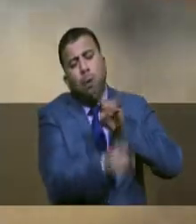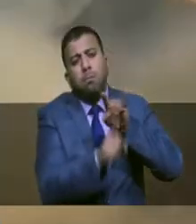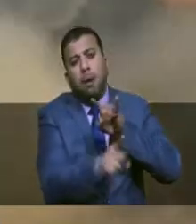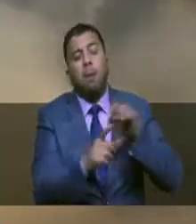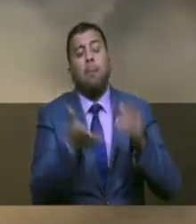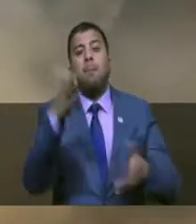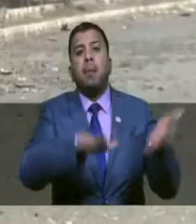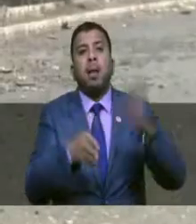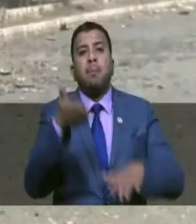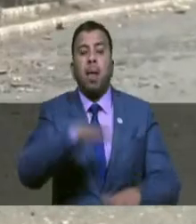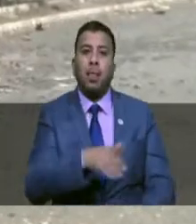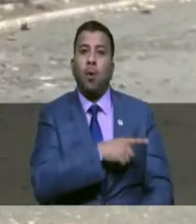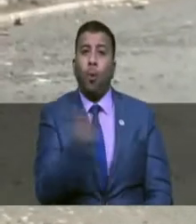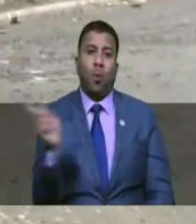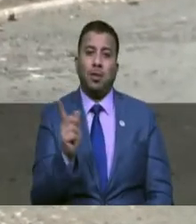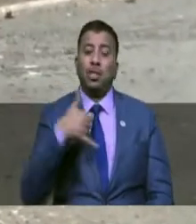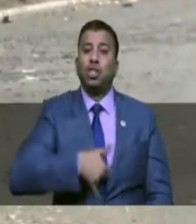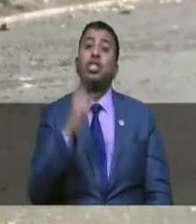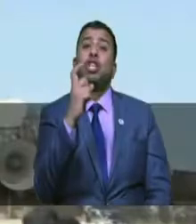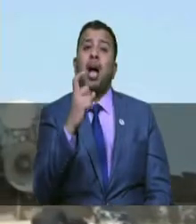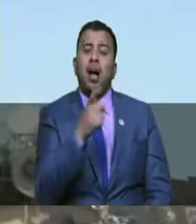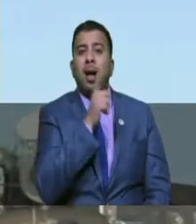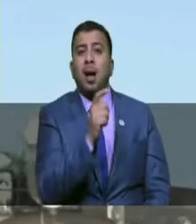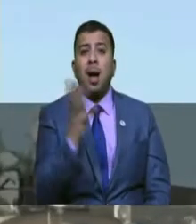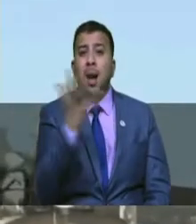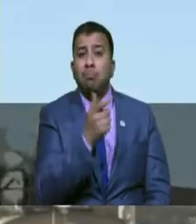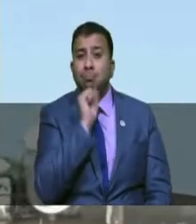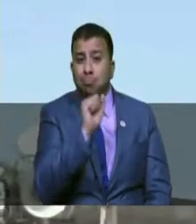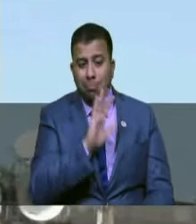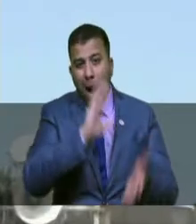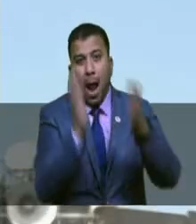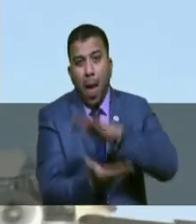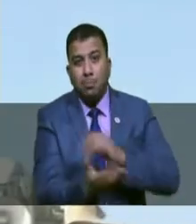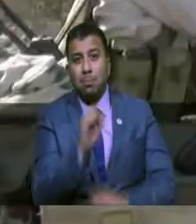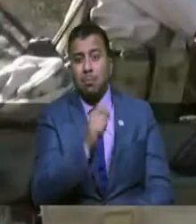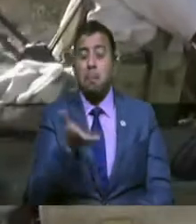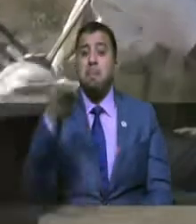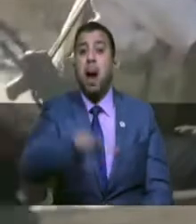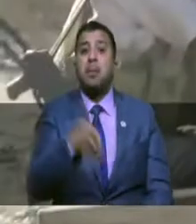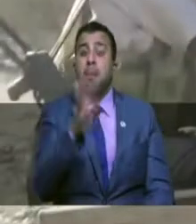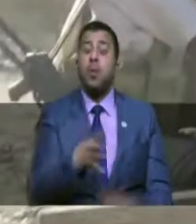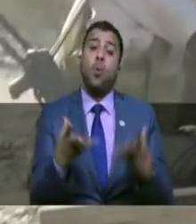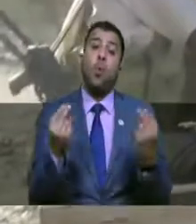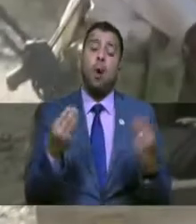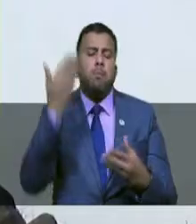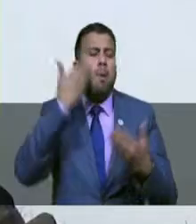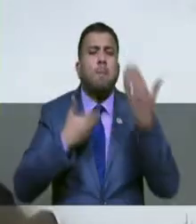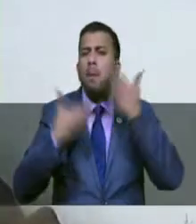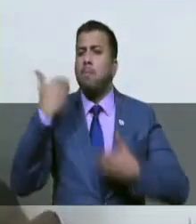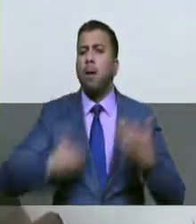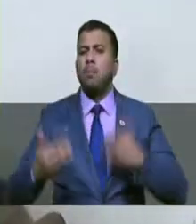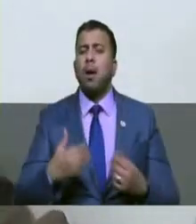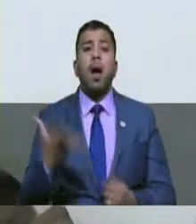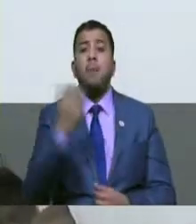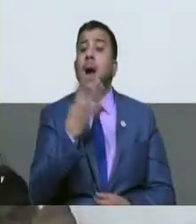عناصره. 15 عنصراً من ميليشيا الحوثي وصالح الانقلابية أيضاً لقوا مصرعهم وأصيب آخرون، وقتل